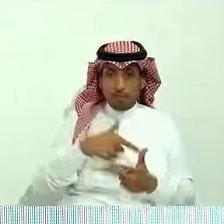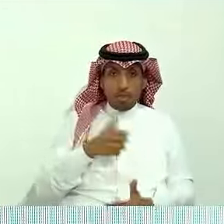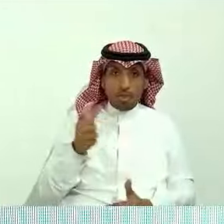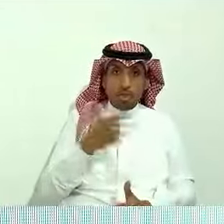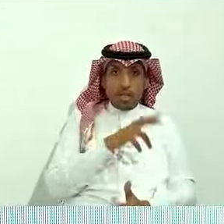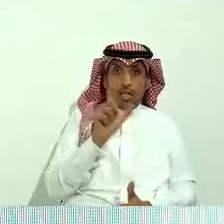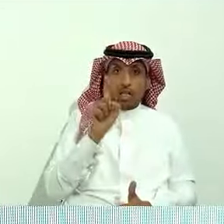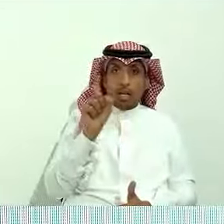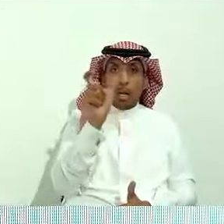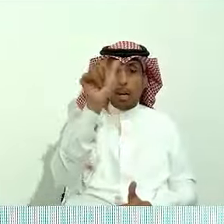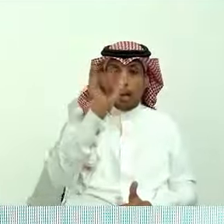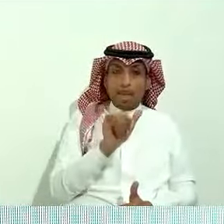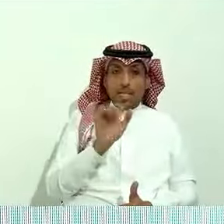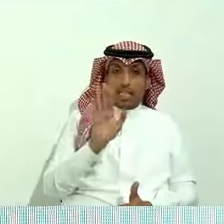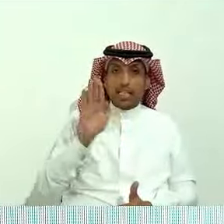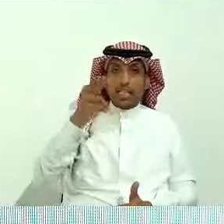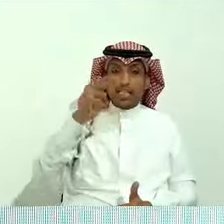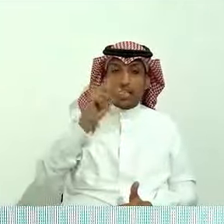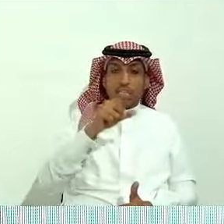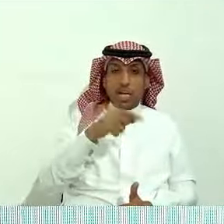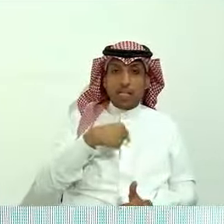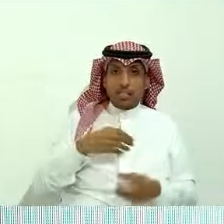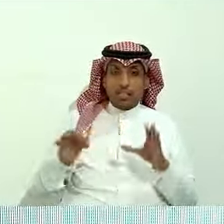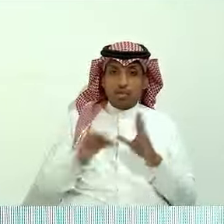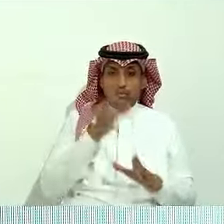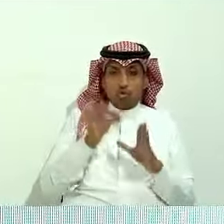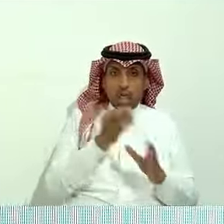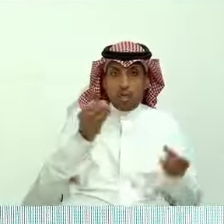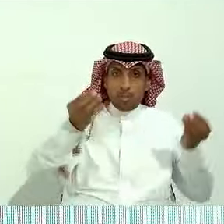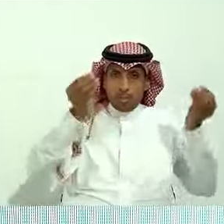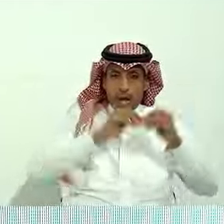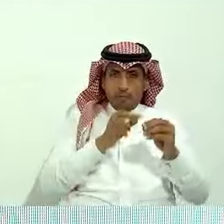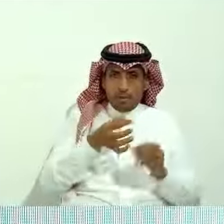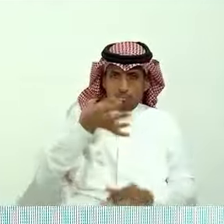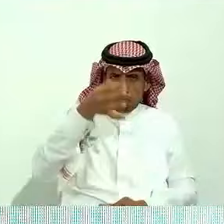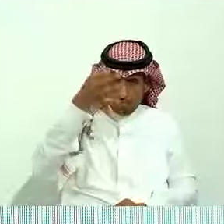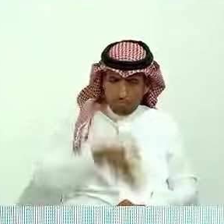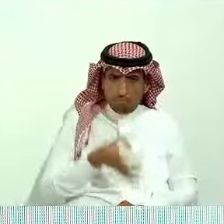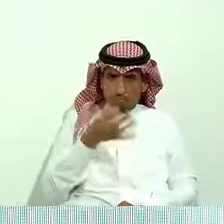سعد النسيج المضاف اللي دقيق دقة